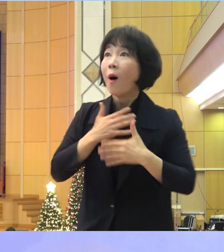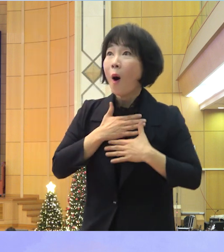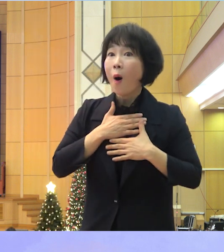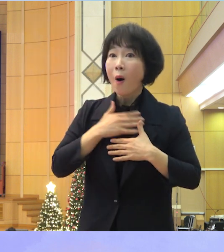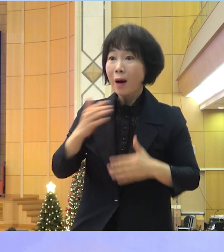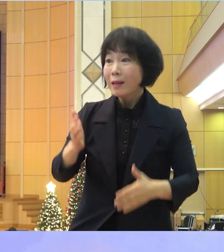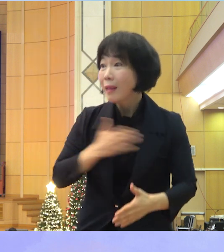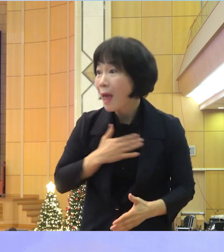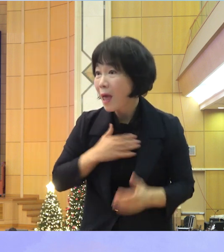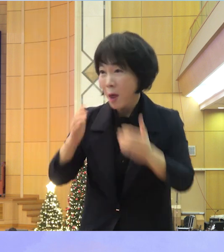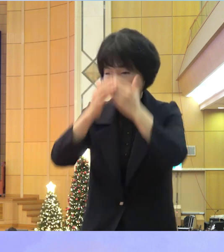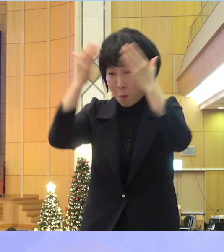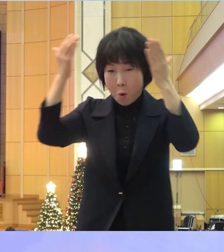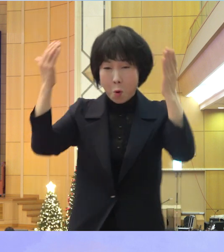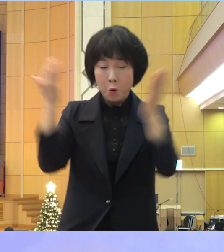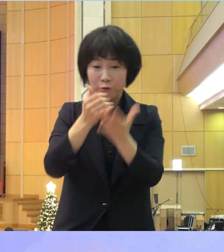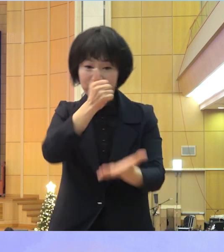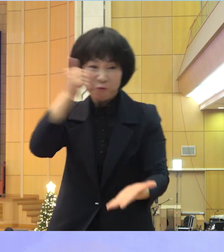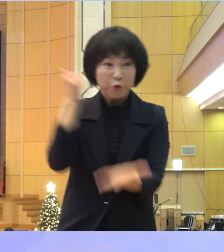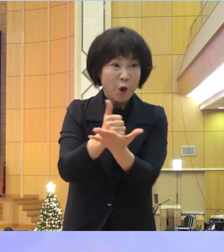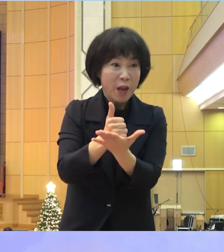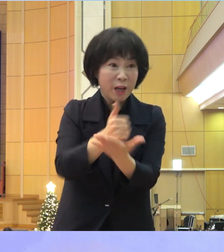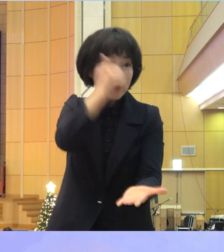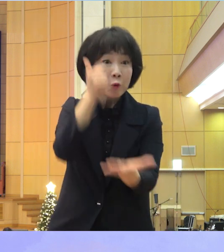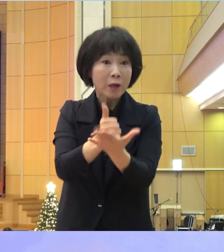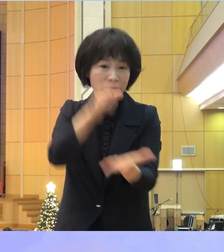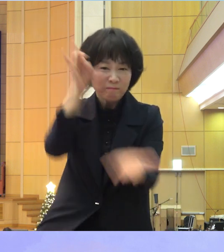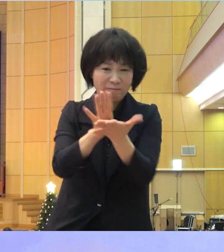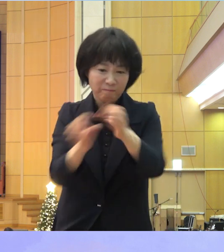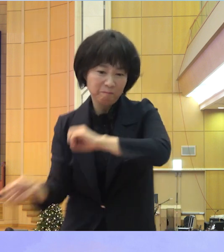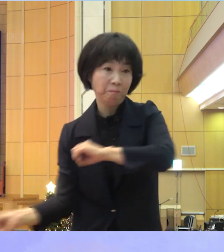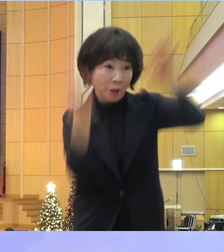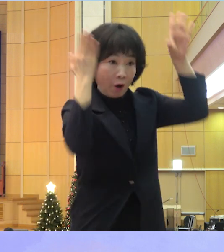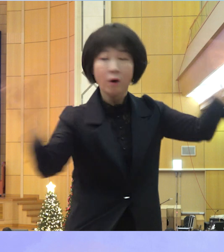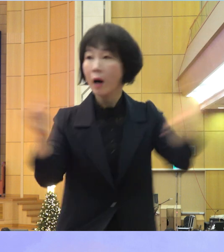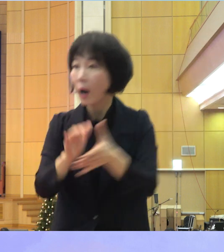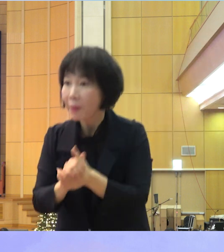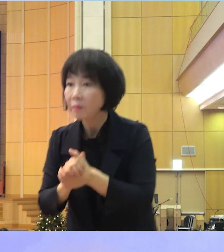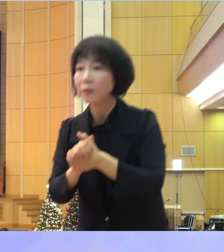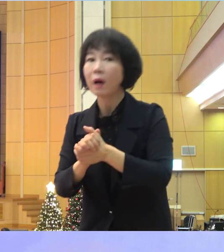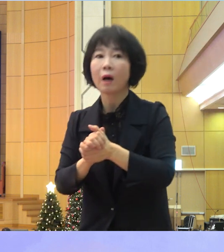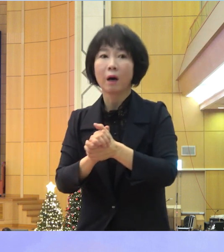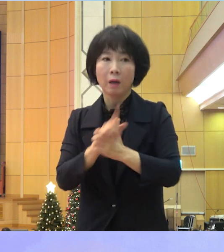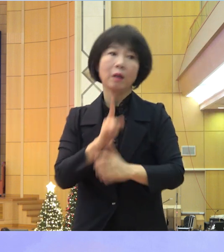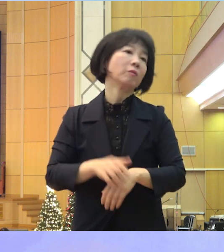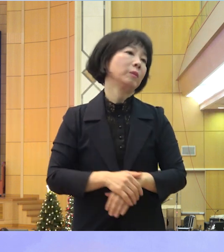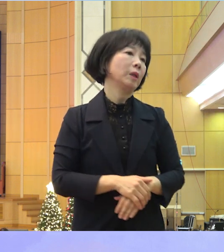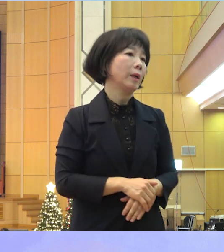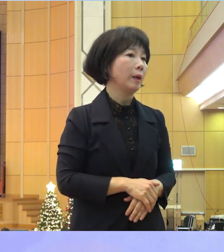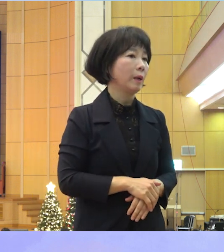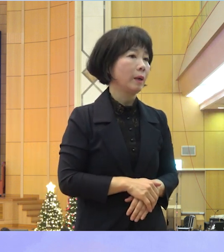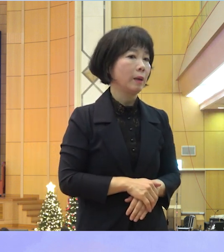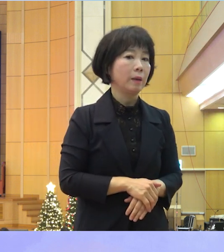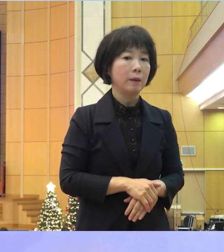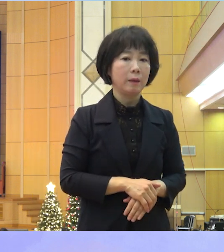나의 모든 죄는 주의 등 뒤에 던져버렸나이다. 설명하겠습니다.